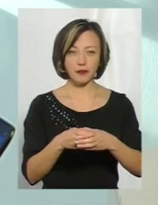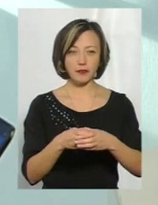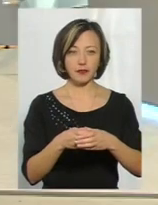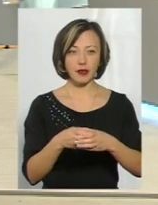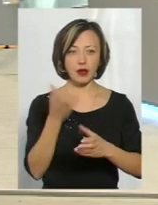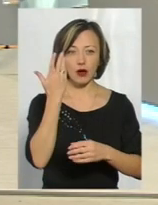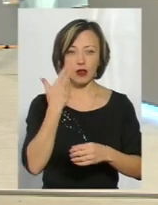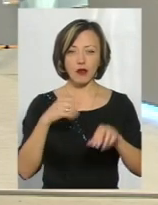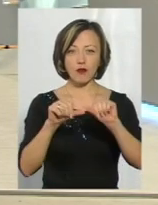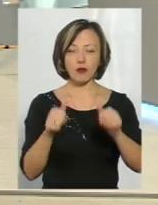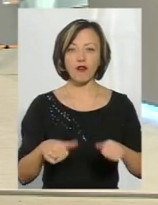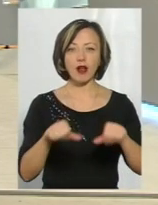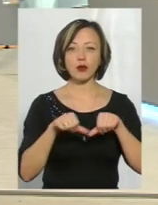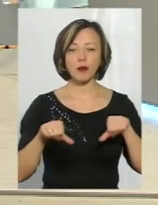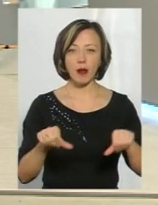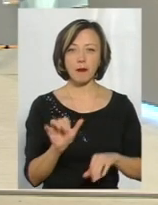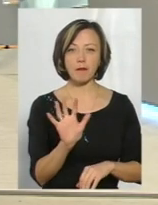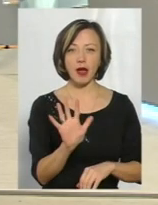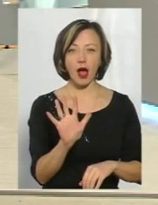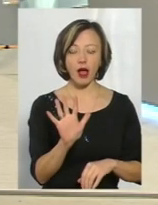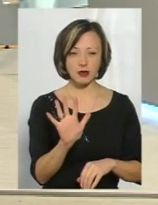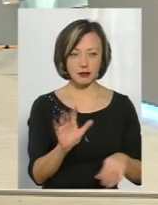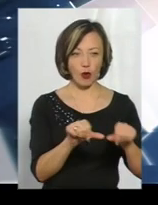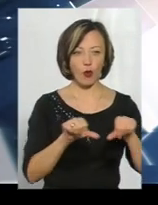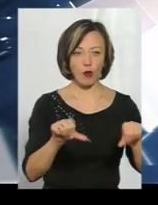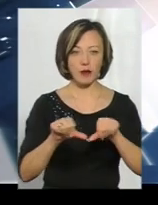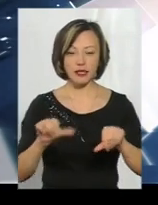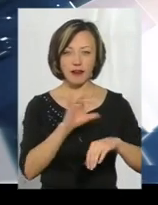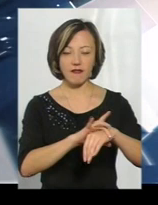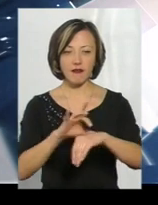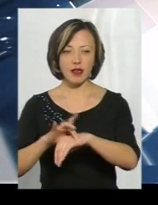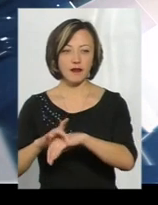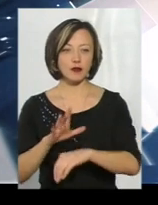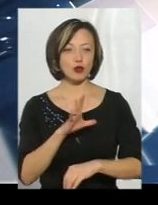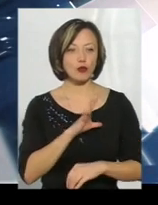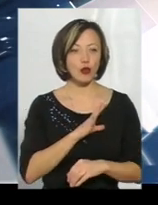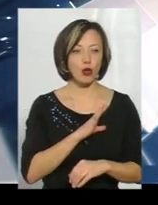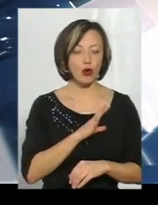коли формувалися комісії, то в п'ятьох комісіях було виявлено